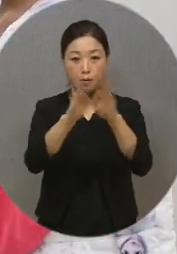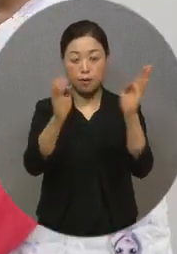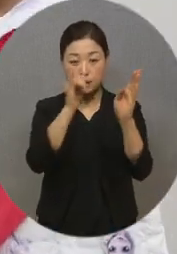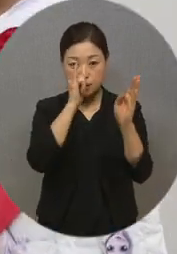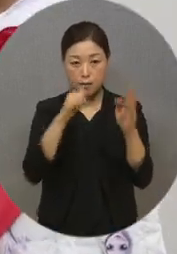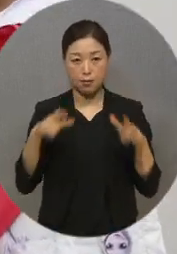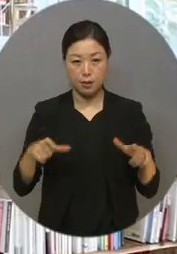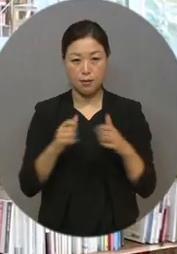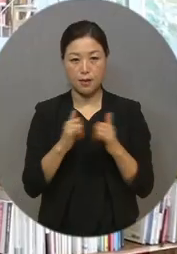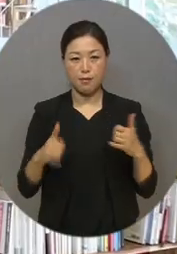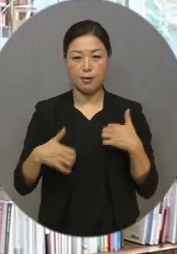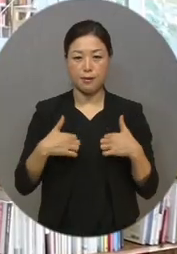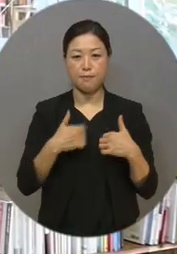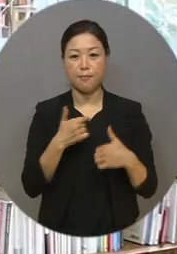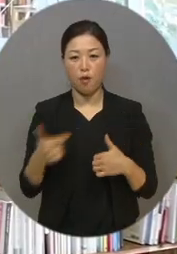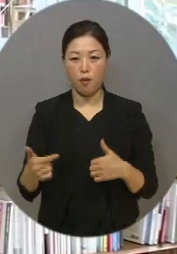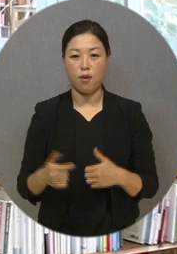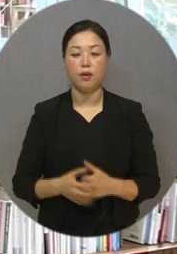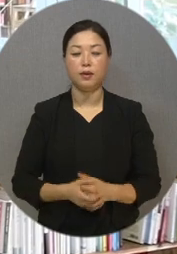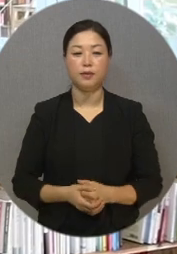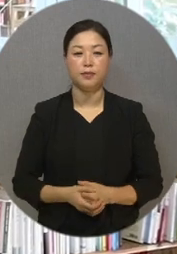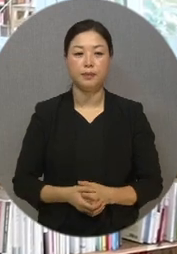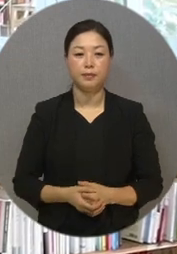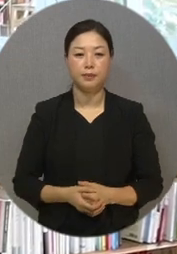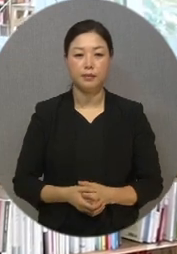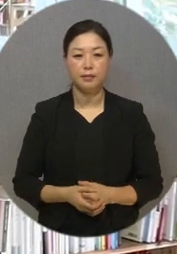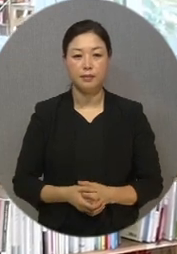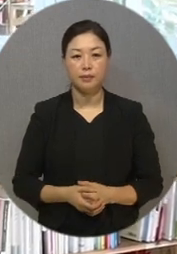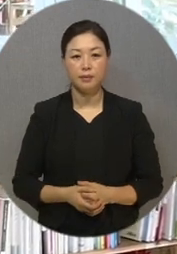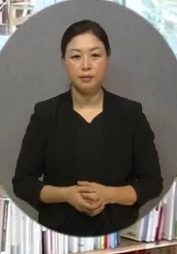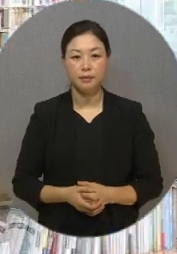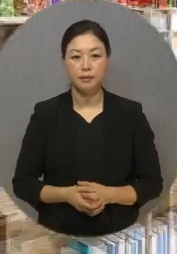있습니다. 복지TV 뉴스 황영재입니다.